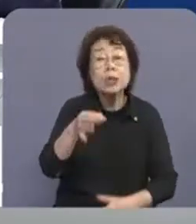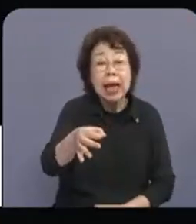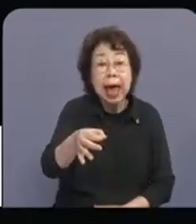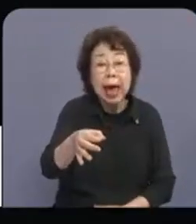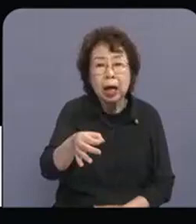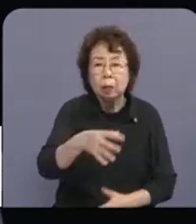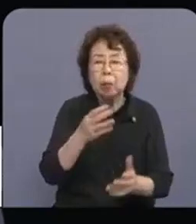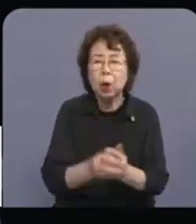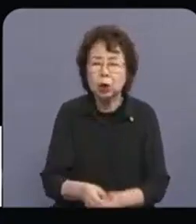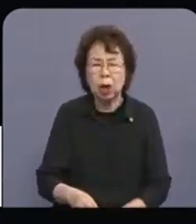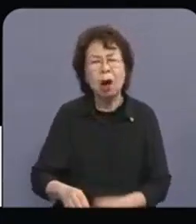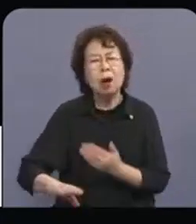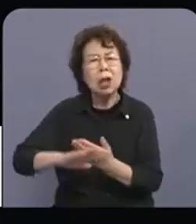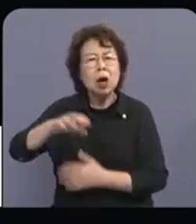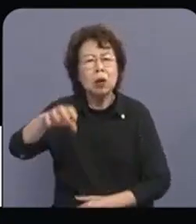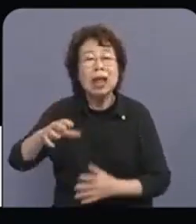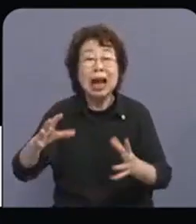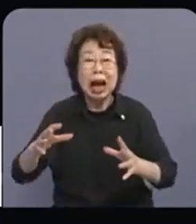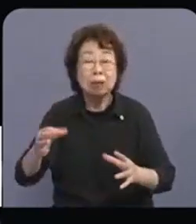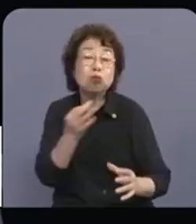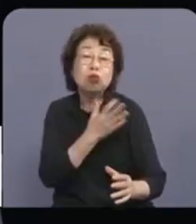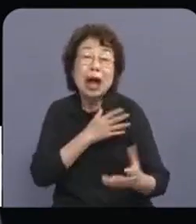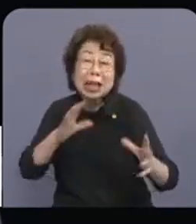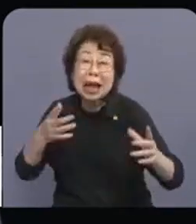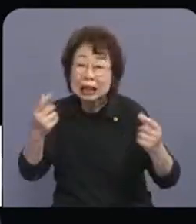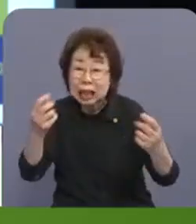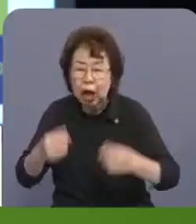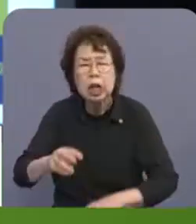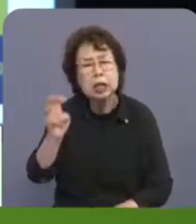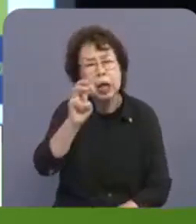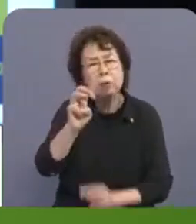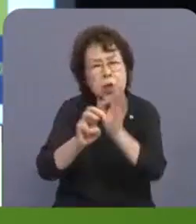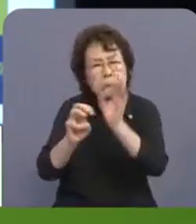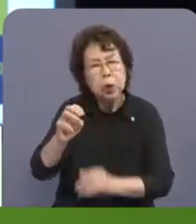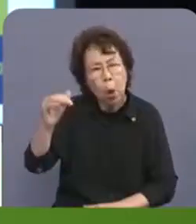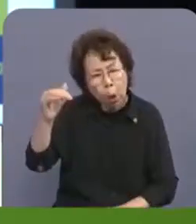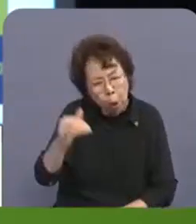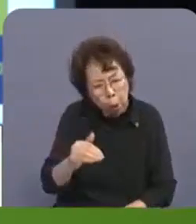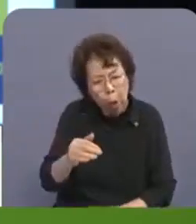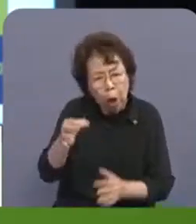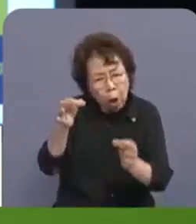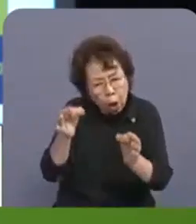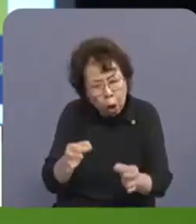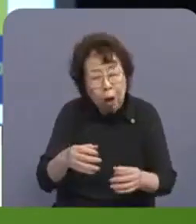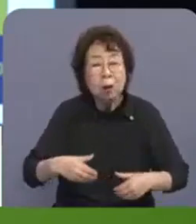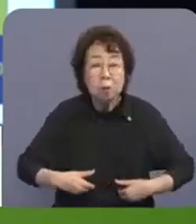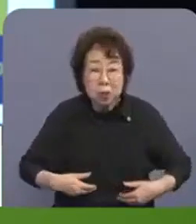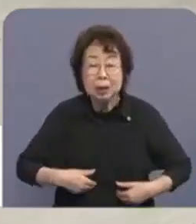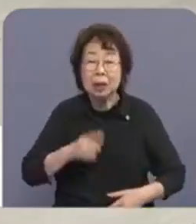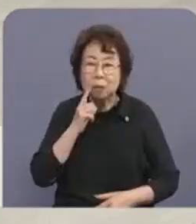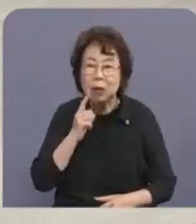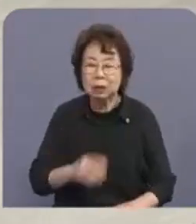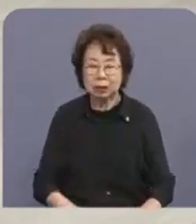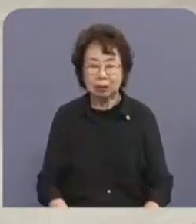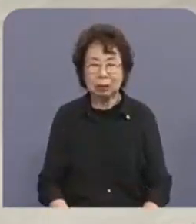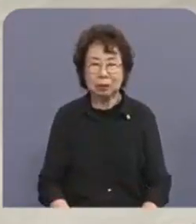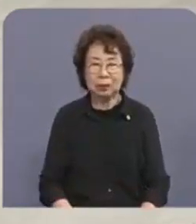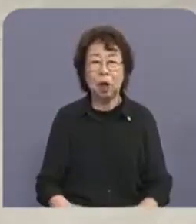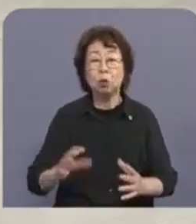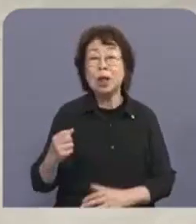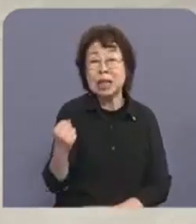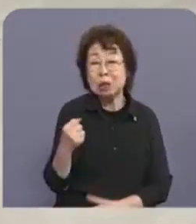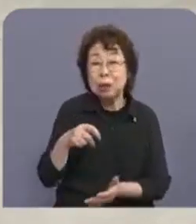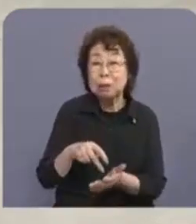최고세율을 OECD 평균 수준인 30% 안팎으로 인하할 필요가 있다고 말했습니다. 여당인